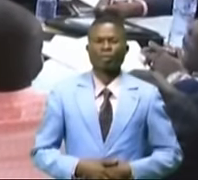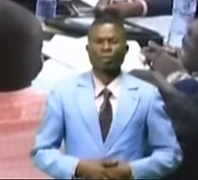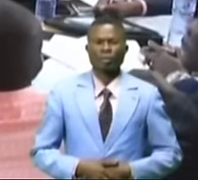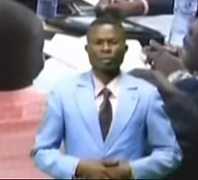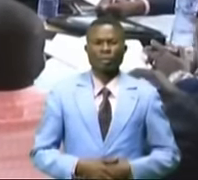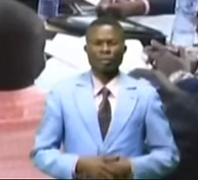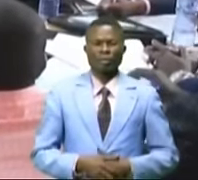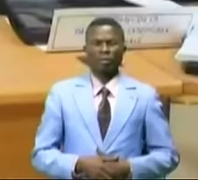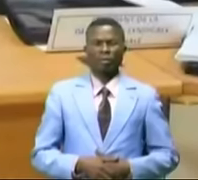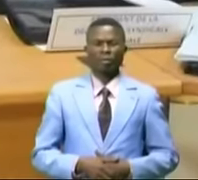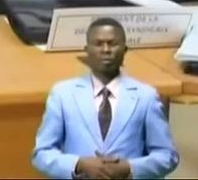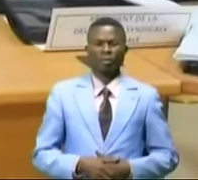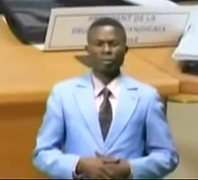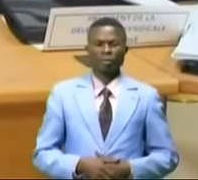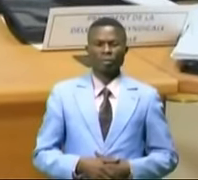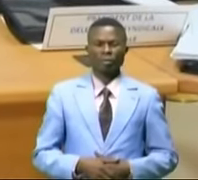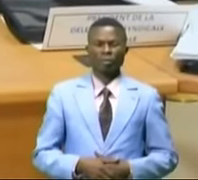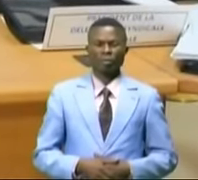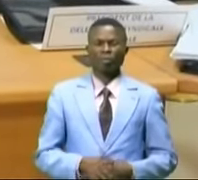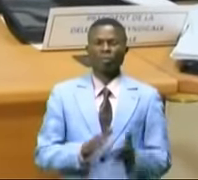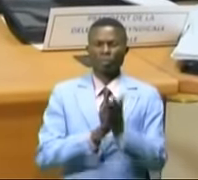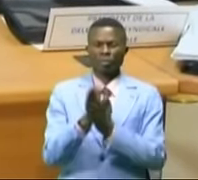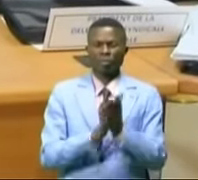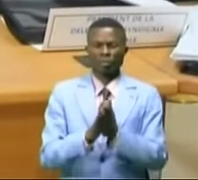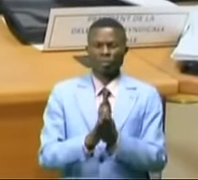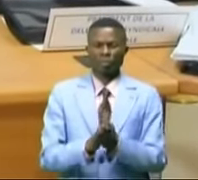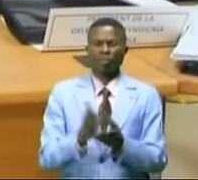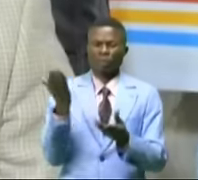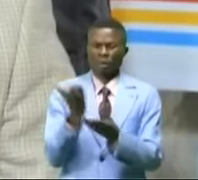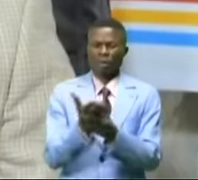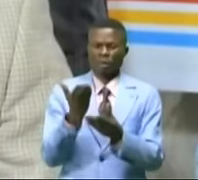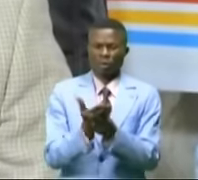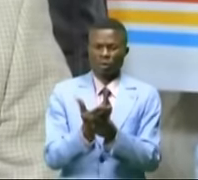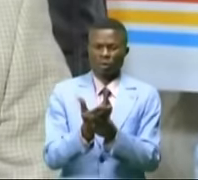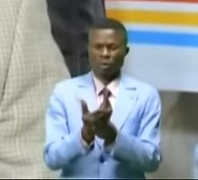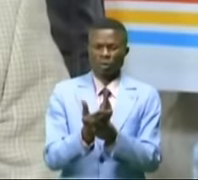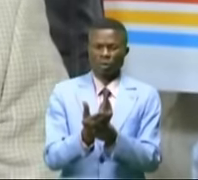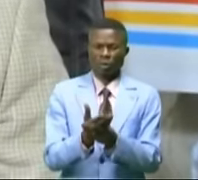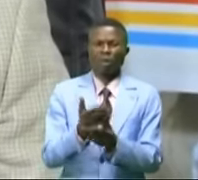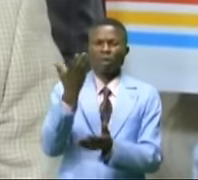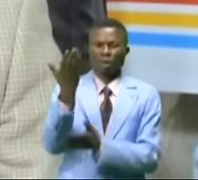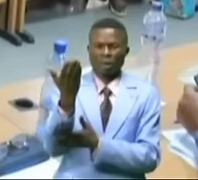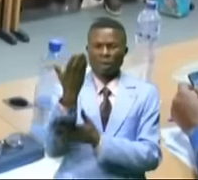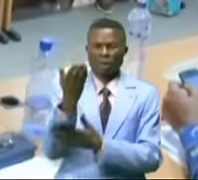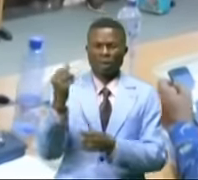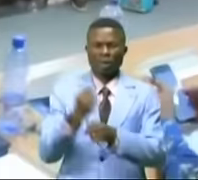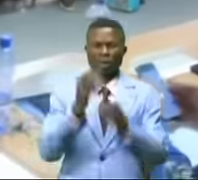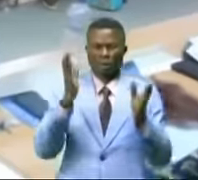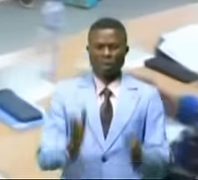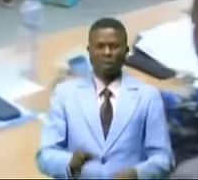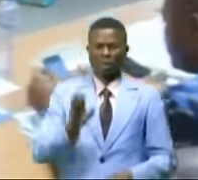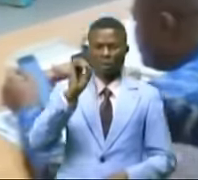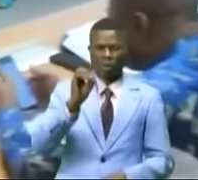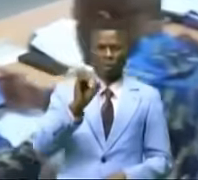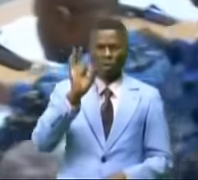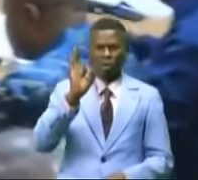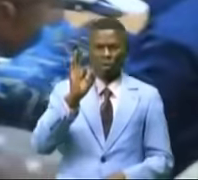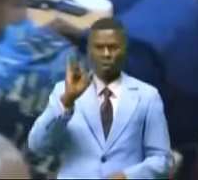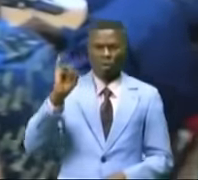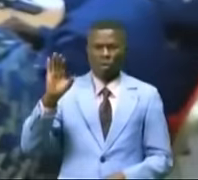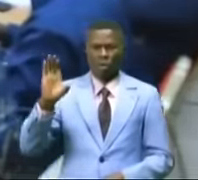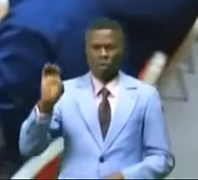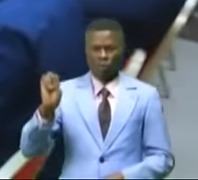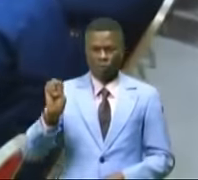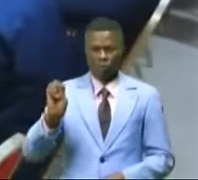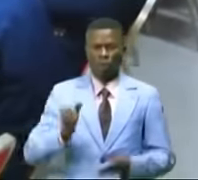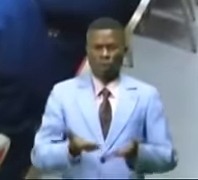5 jours de discussion intense centrés essentiellement sur le cahier de charges contenant les revendications du personnel de l'Office de route présenté